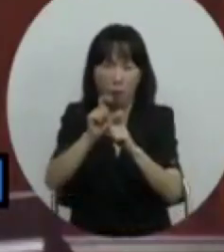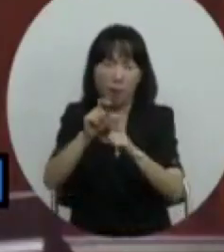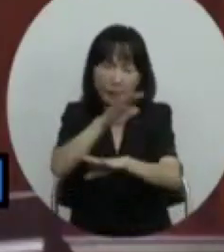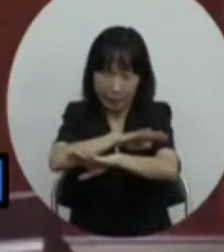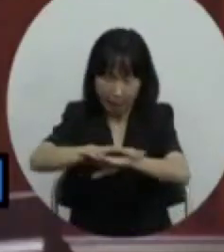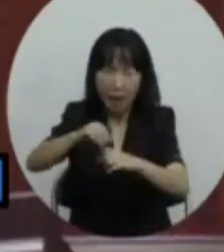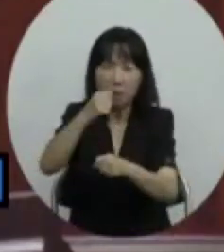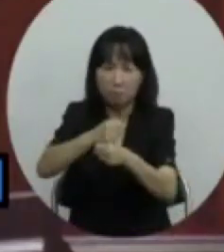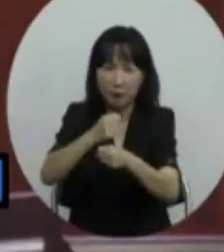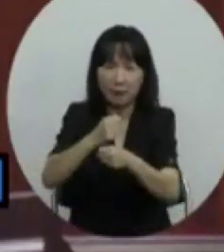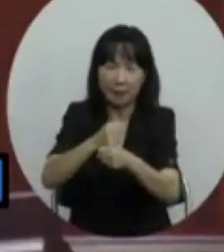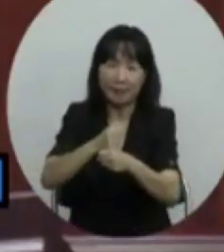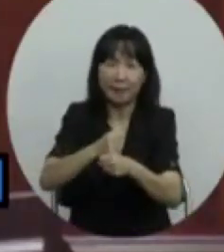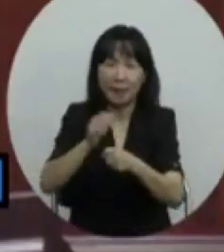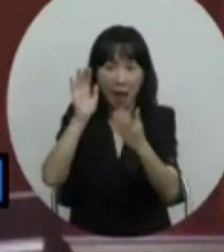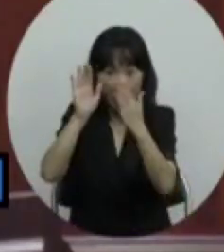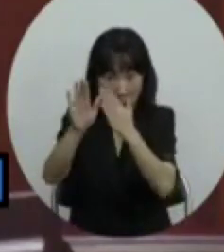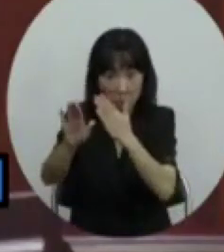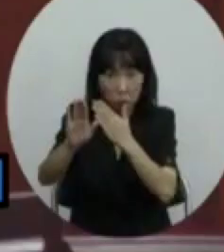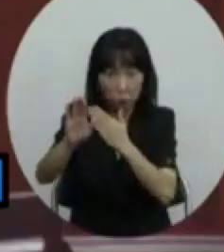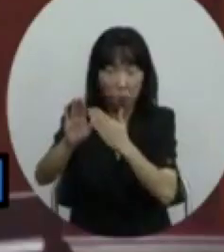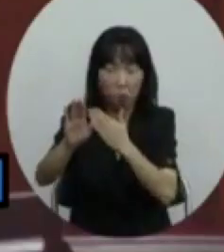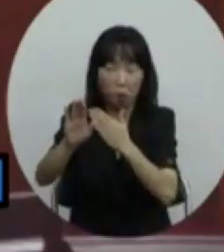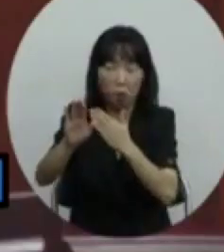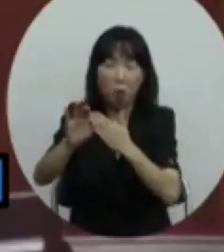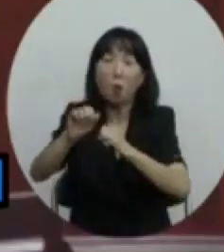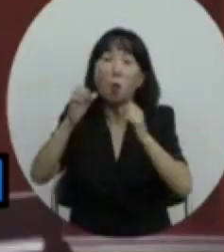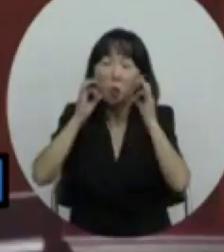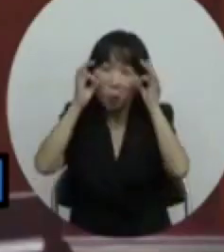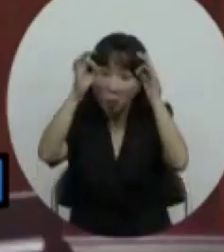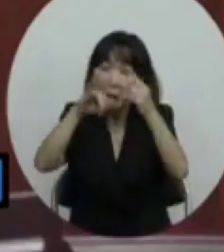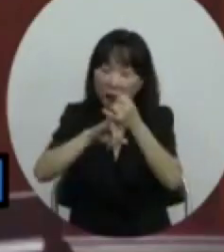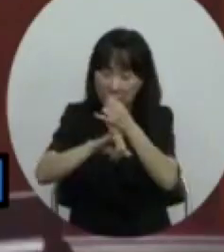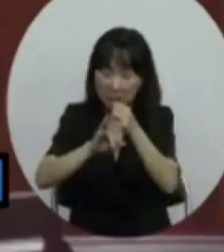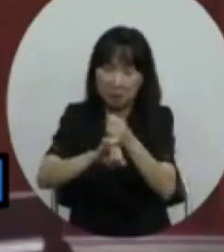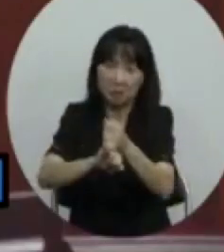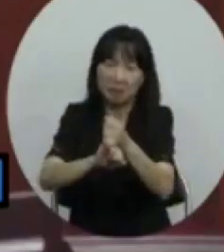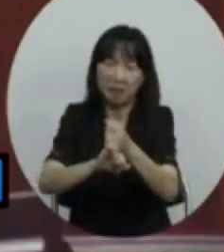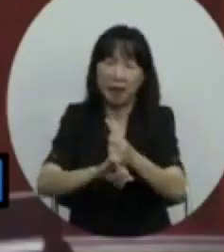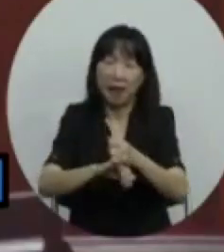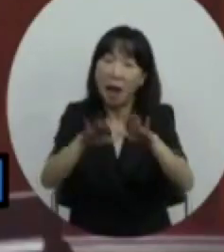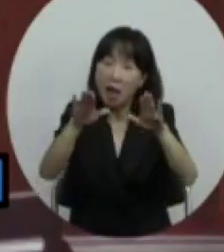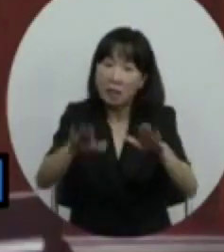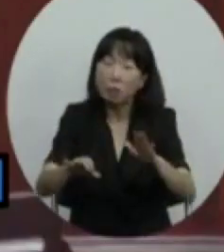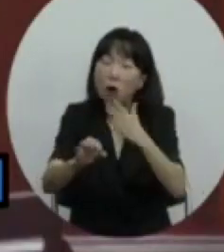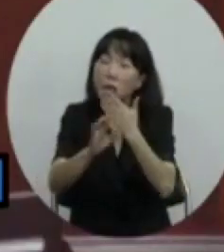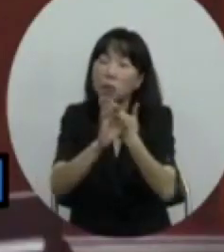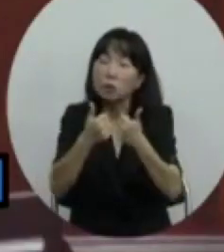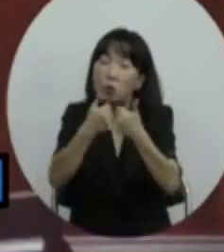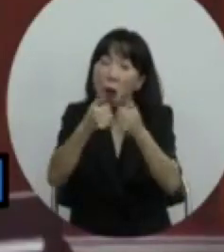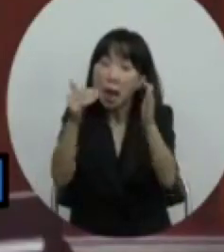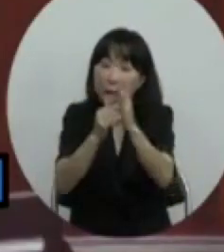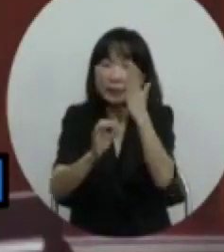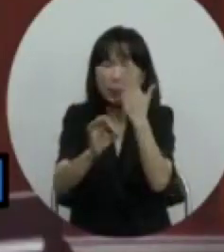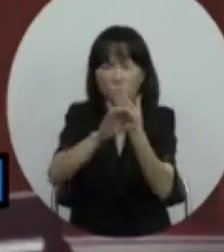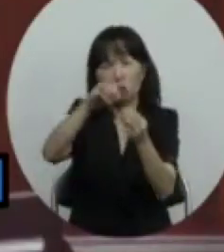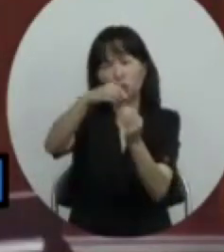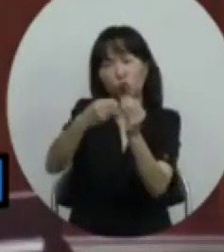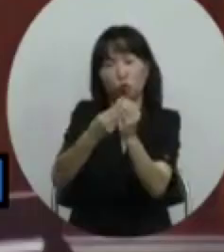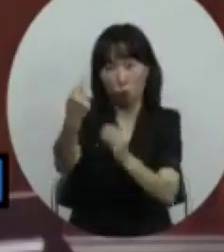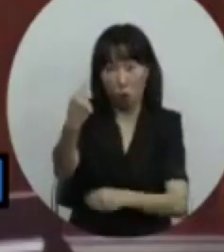나가도록 하겠습니다. 이번 임시회가 끝나면 민족 최대의 명절인 추석이 기다리고